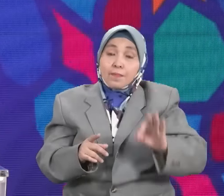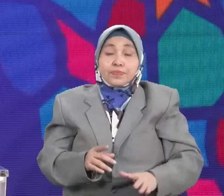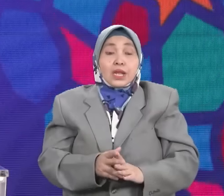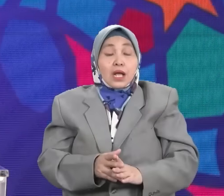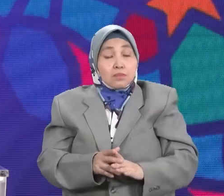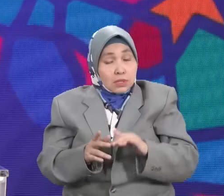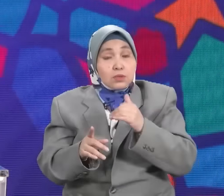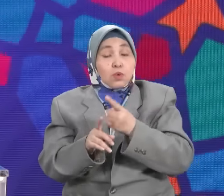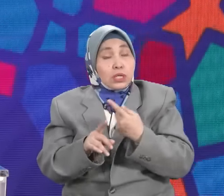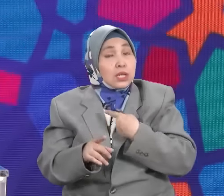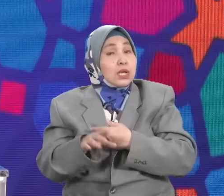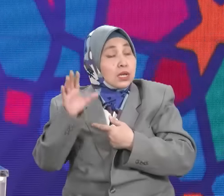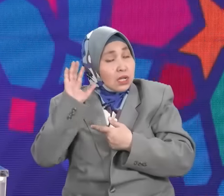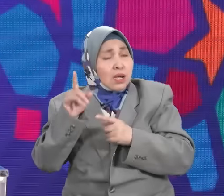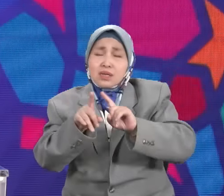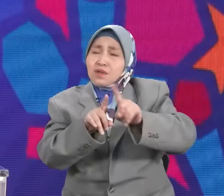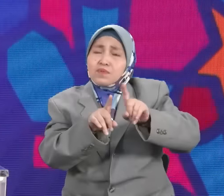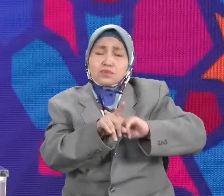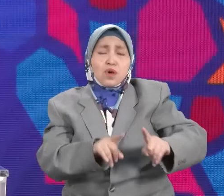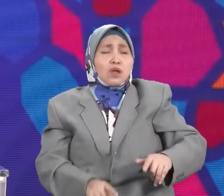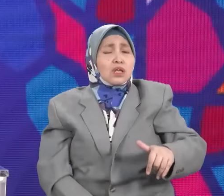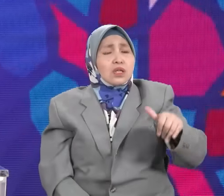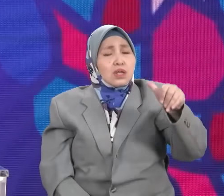kita akan dengar selain bermacam-macam